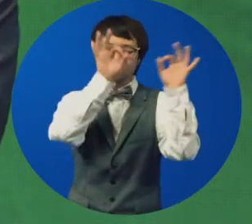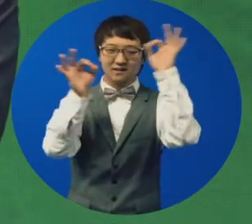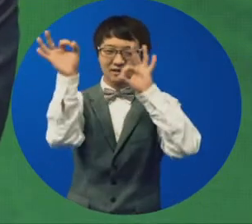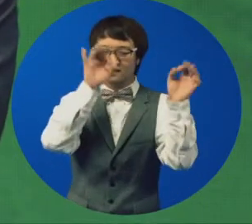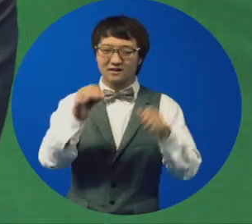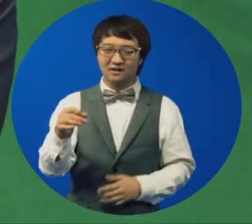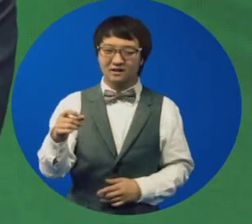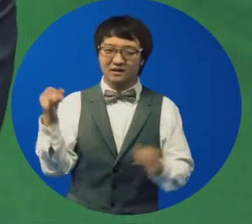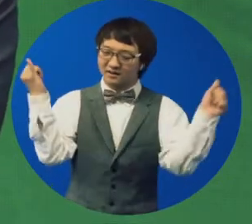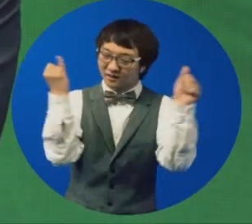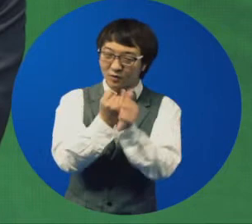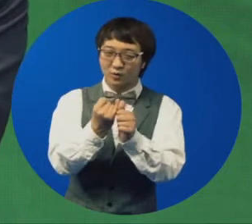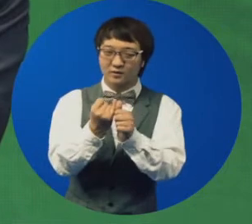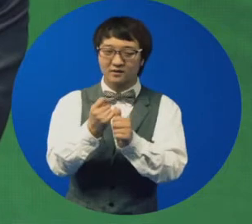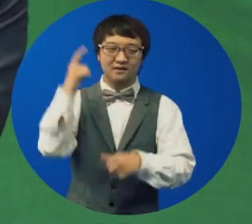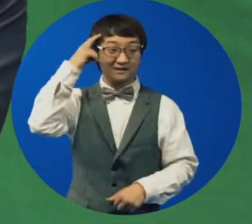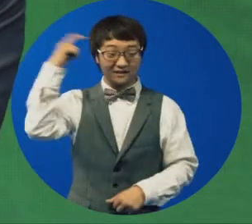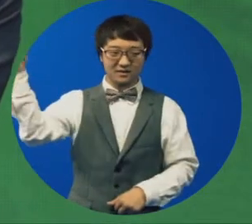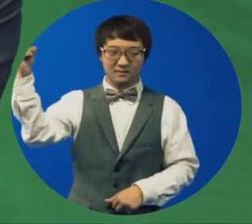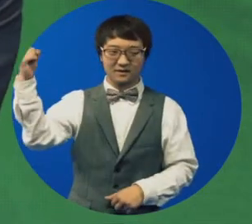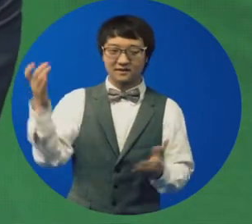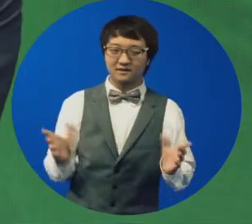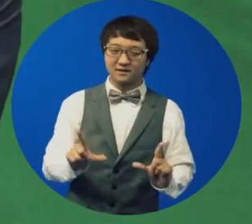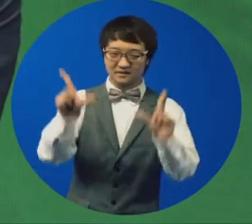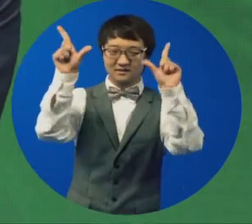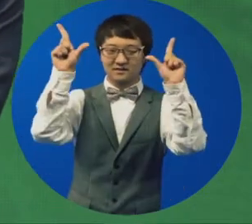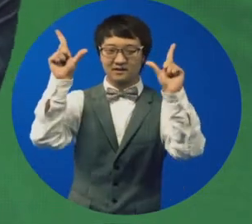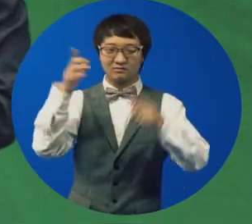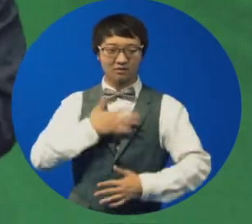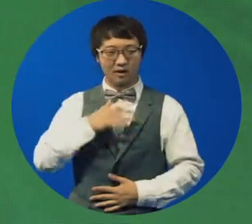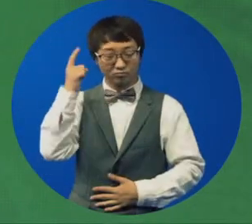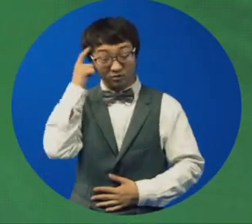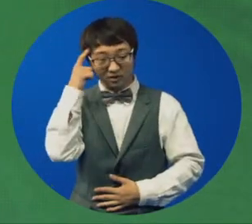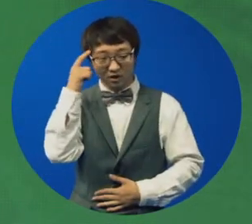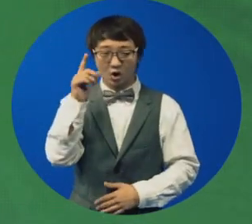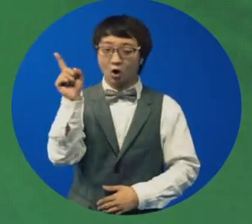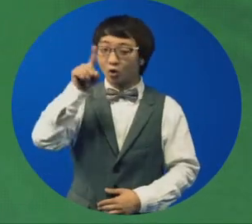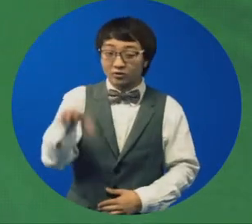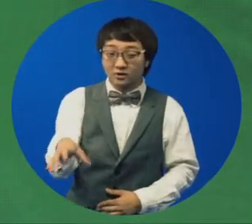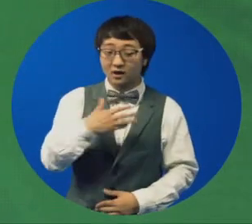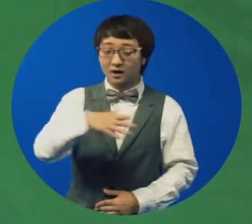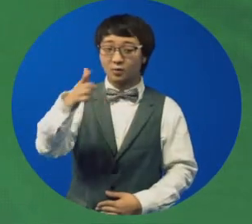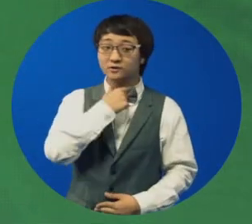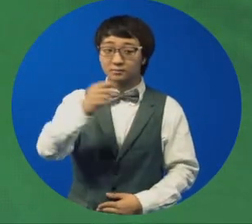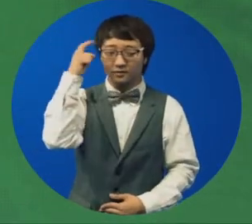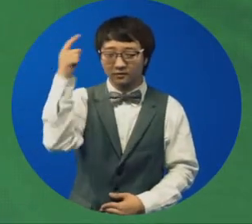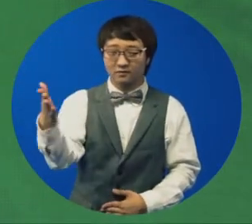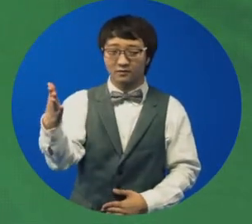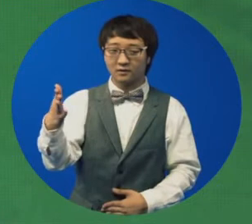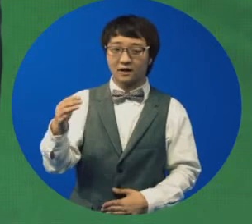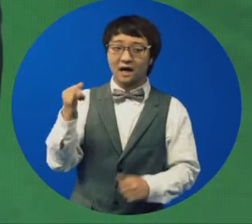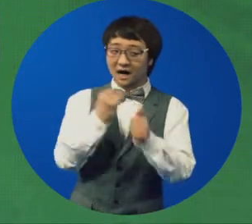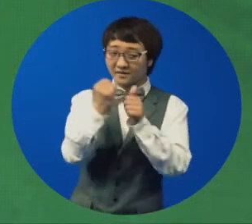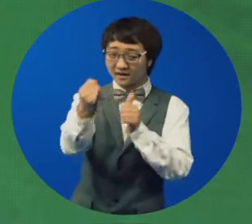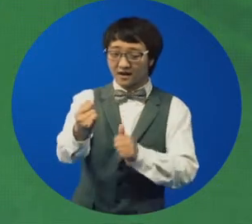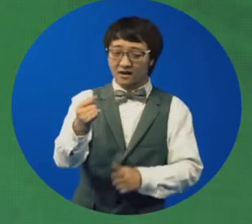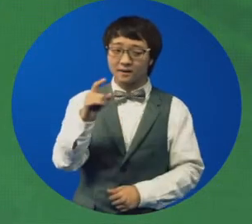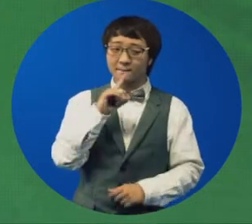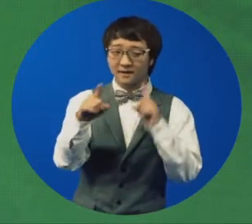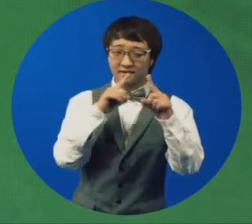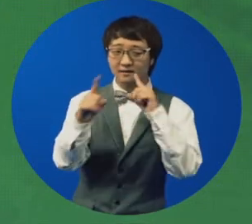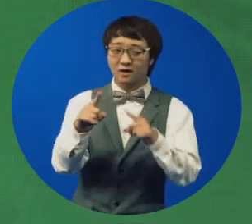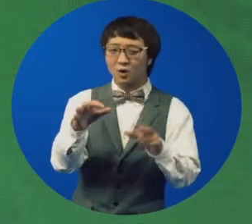결혼기념일에는 내가 아내에게 이렇게 물었습니다. 어디에 가고 싶은지. 아내가 이렇게 말하더군요. 오랫동안 안 가본